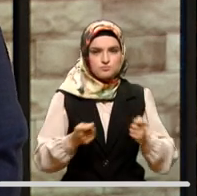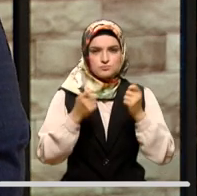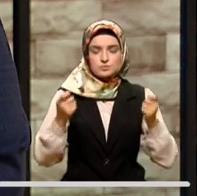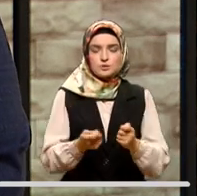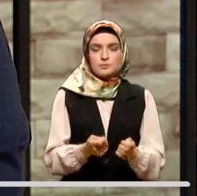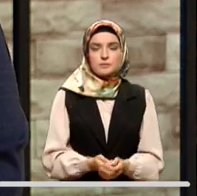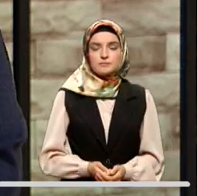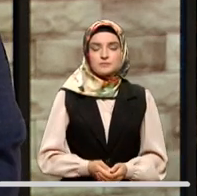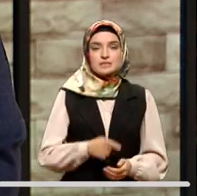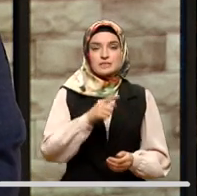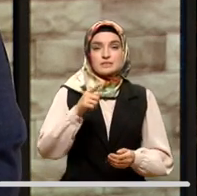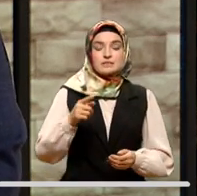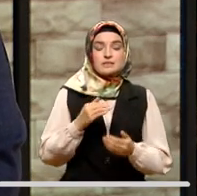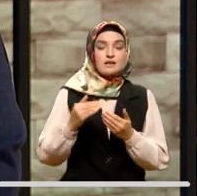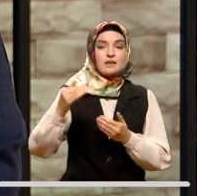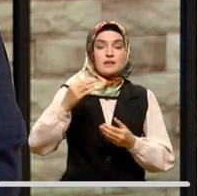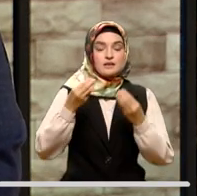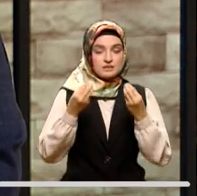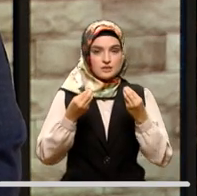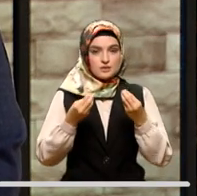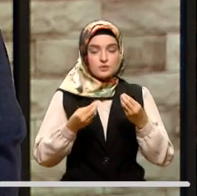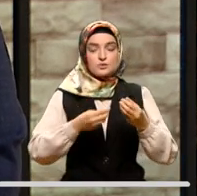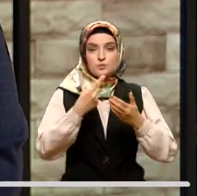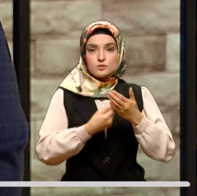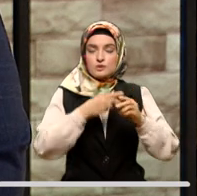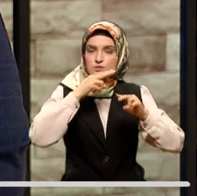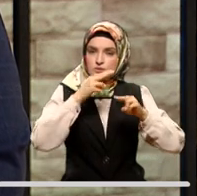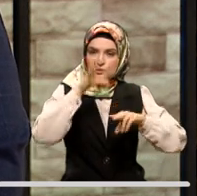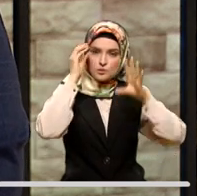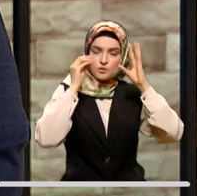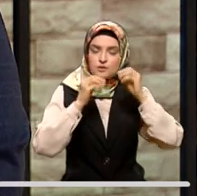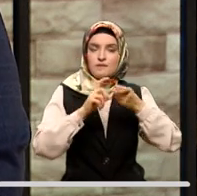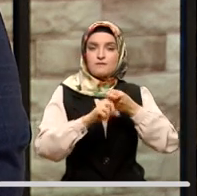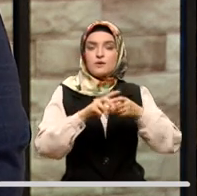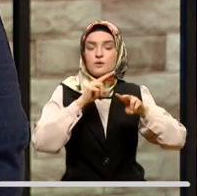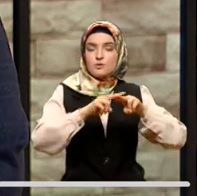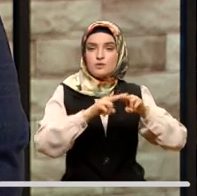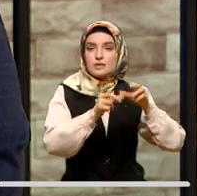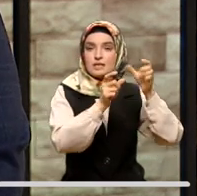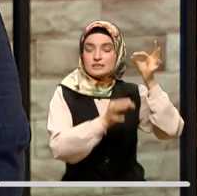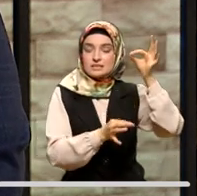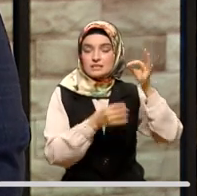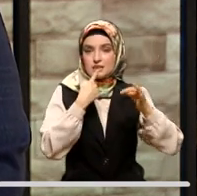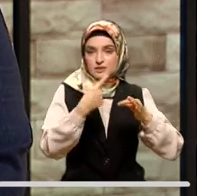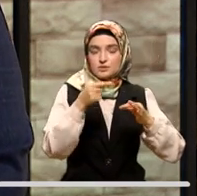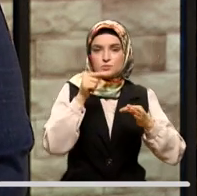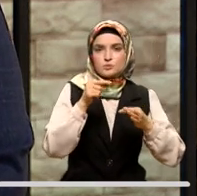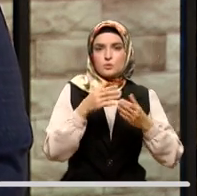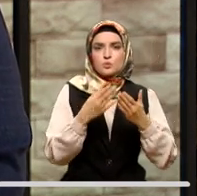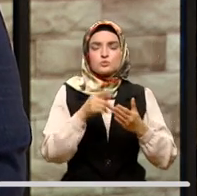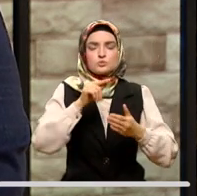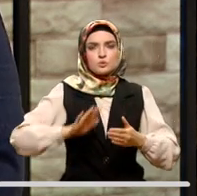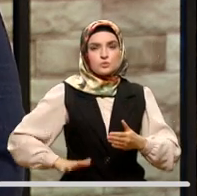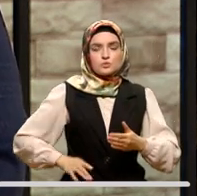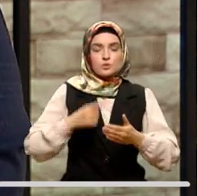hani sizin en hayırlınız Kur'an'ı öğrenen ve öğretendir diyoruz ya, aslında o çocuk Kur'an'ı öğrenmeyip de sadece değerler